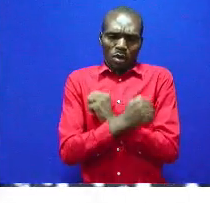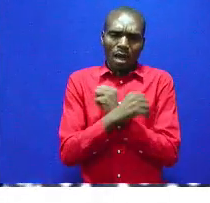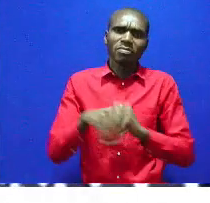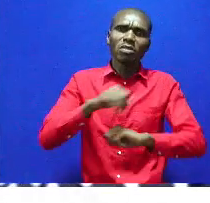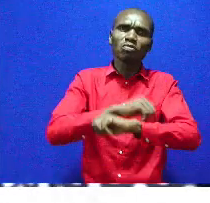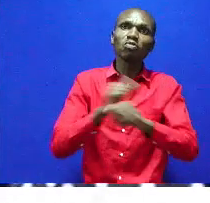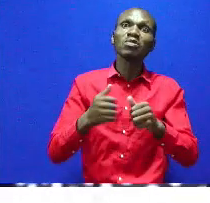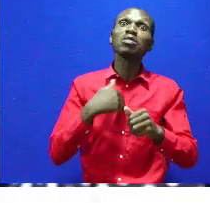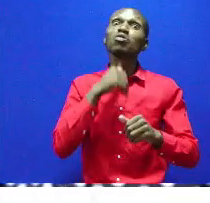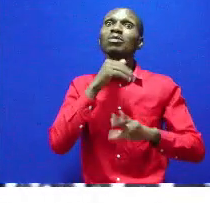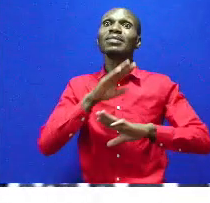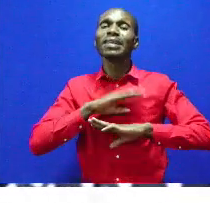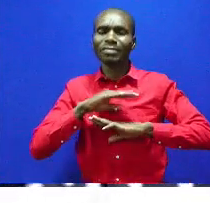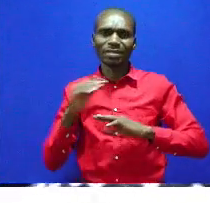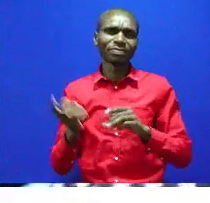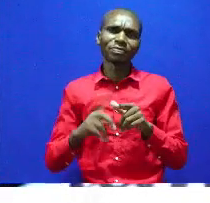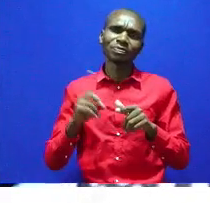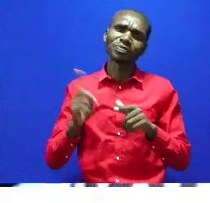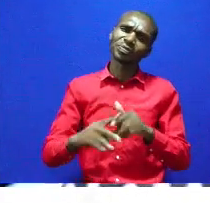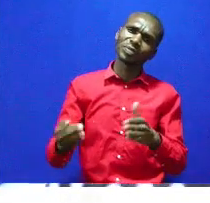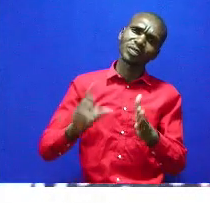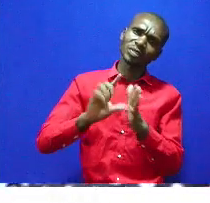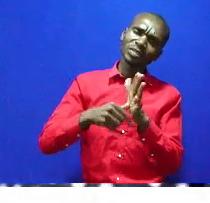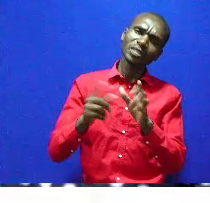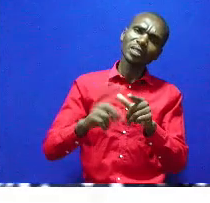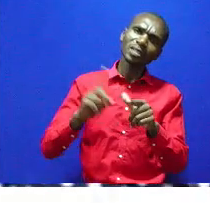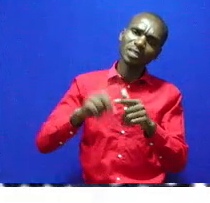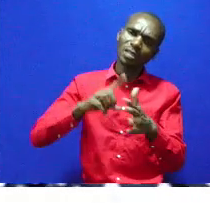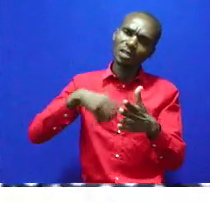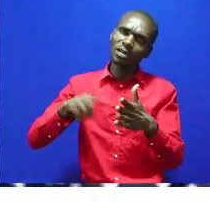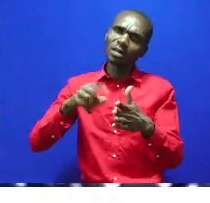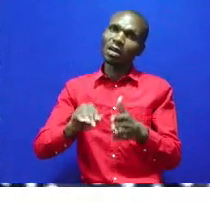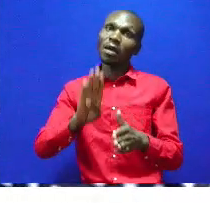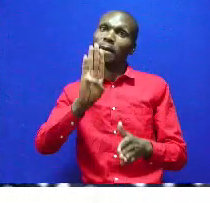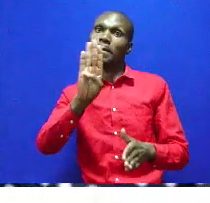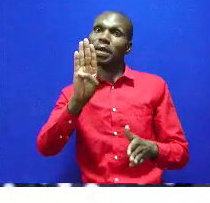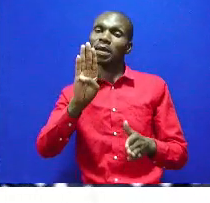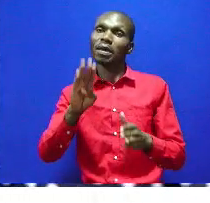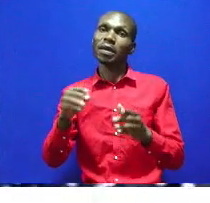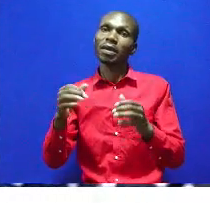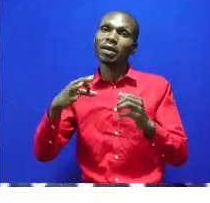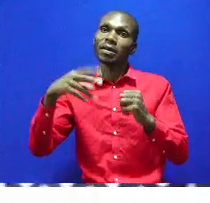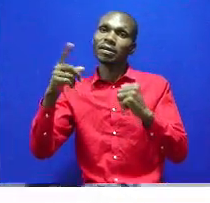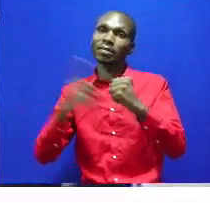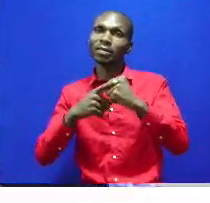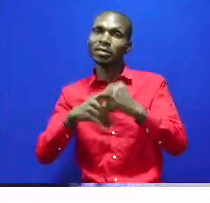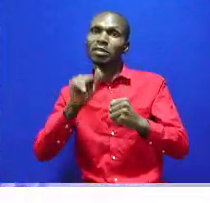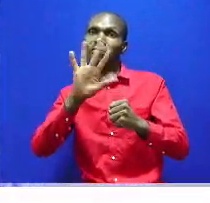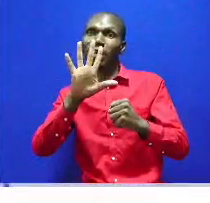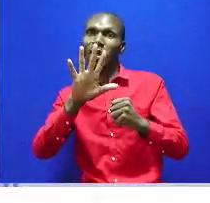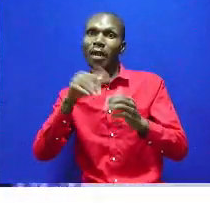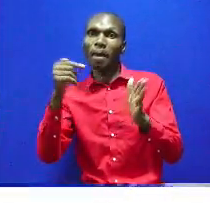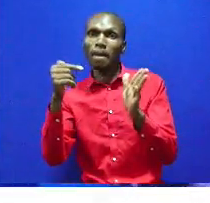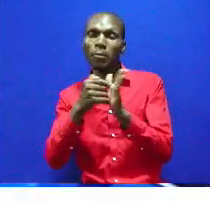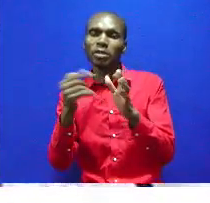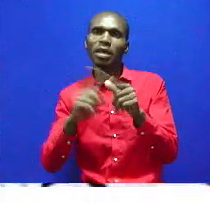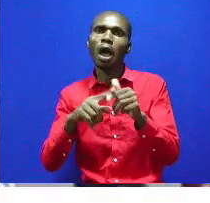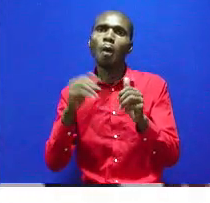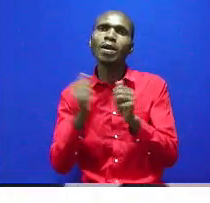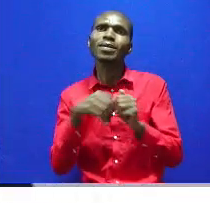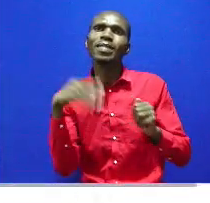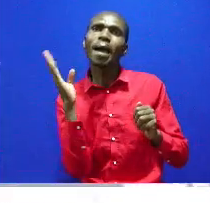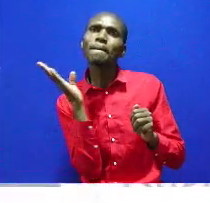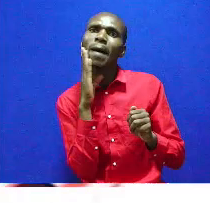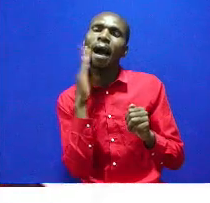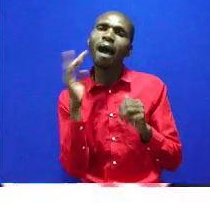siko satisfied. Then she scored a B plane. Of 65 points. Korengana nangina Ivy ni